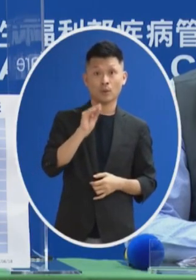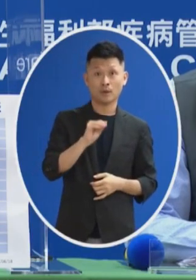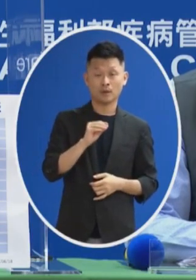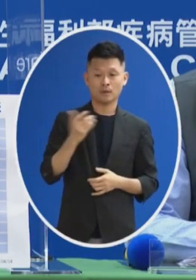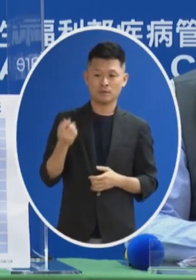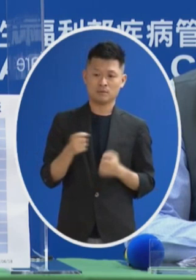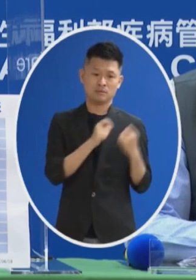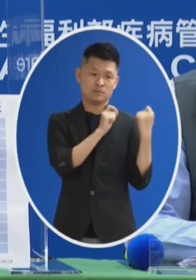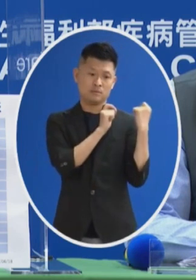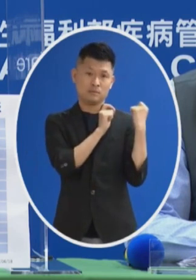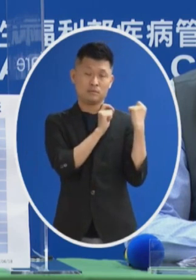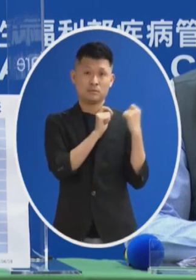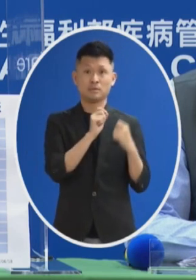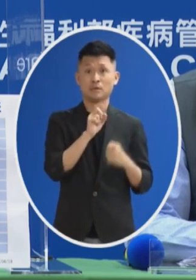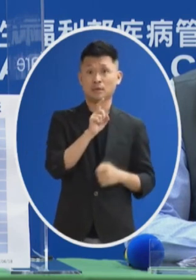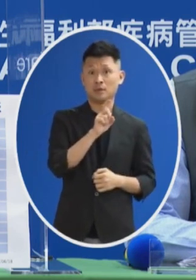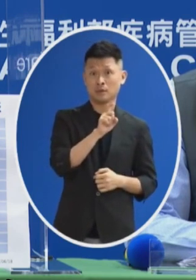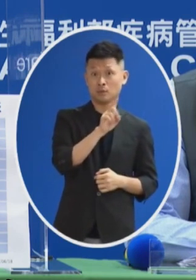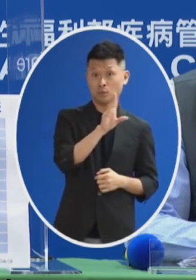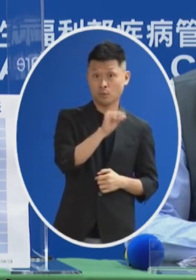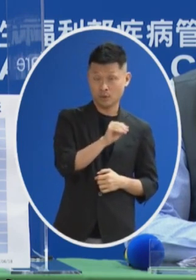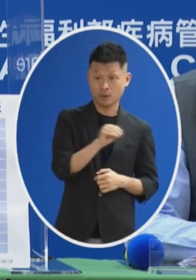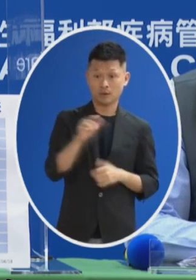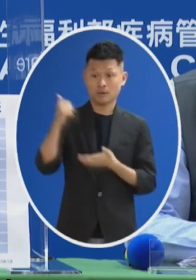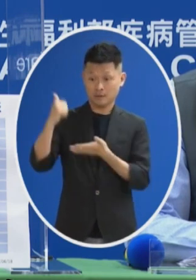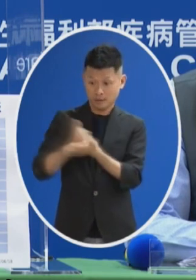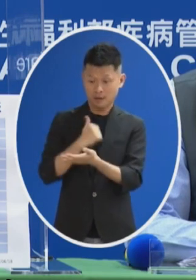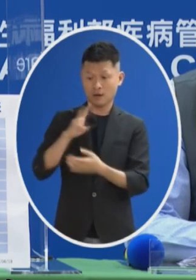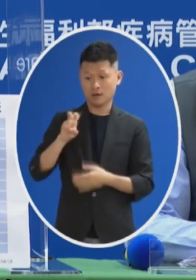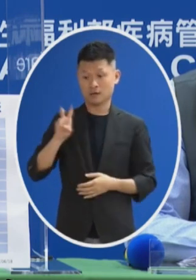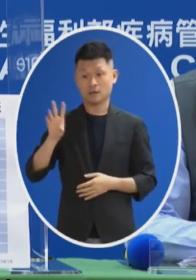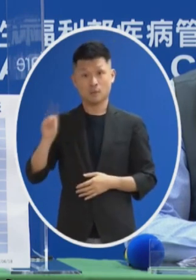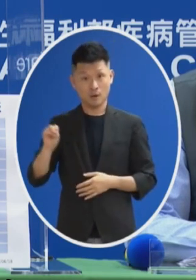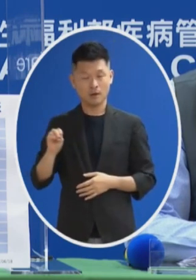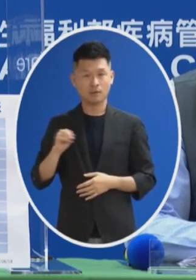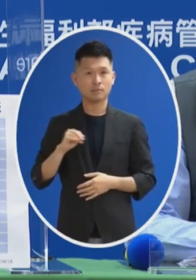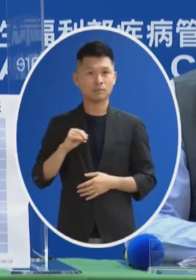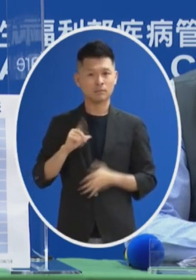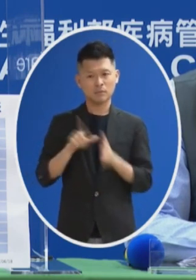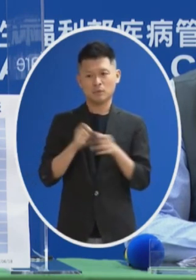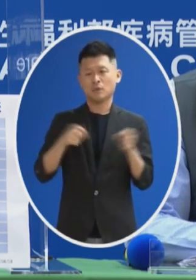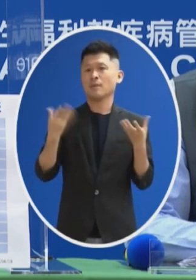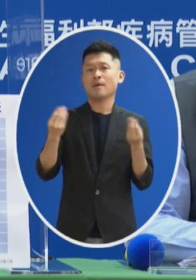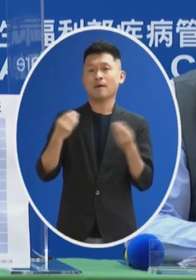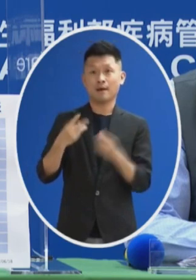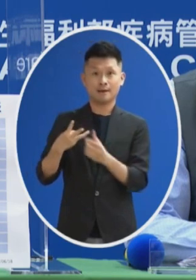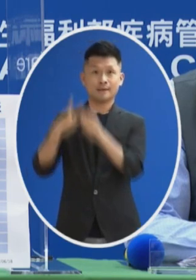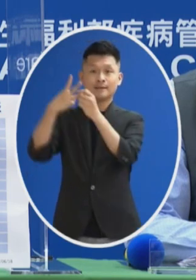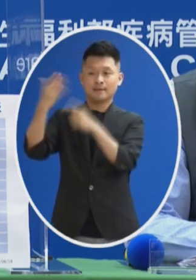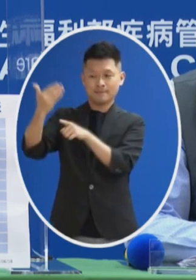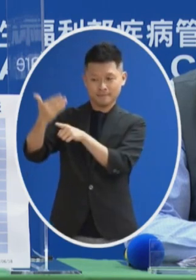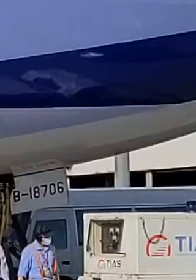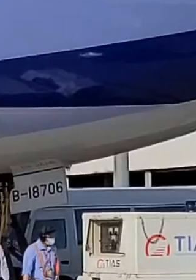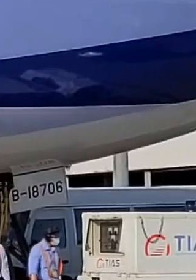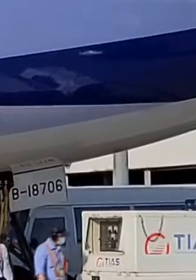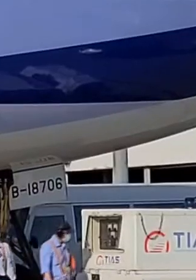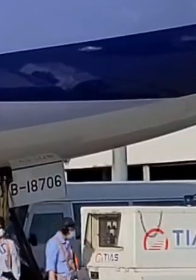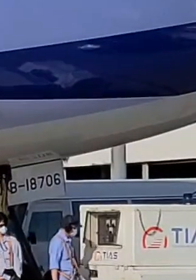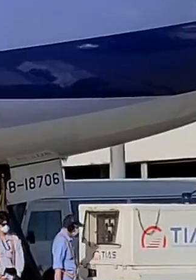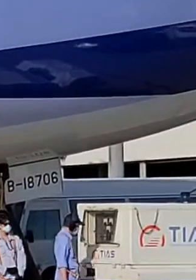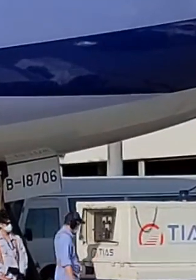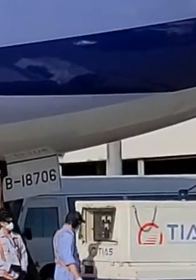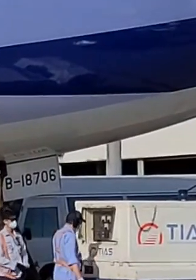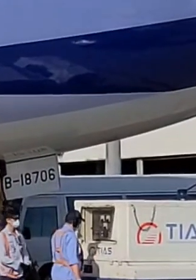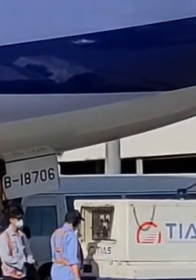者会上也透露一个小小讯息， 那我想大概也不会很久，那第三批也会来了哈。 据了